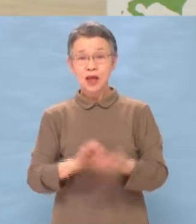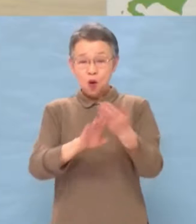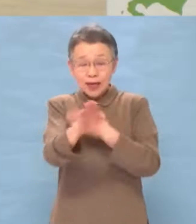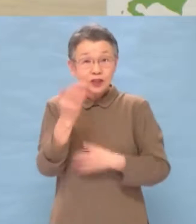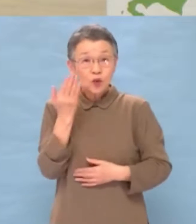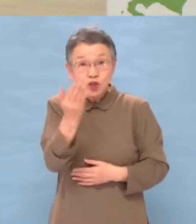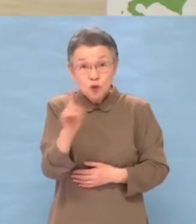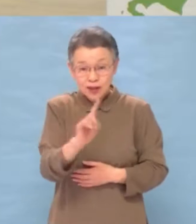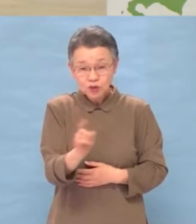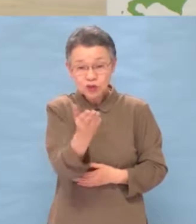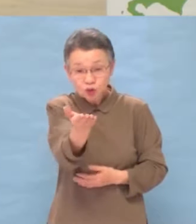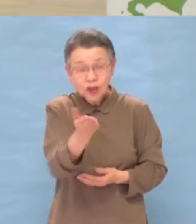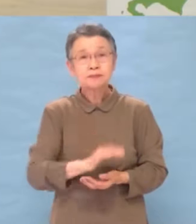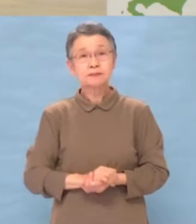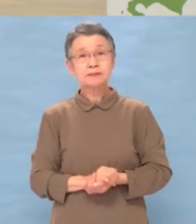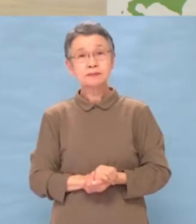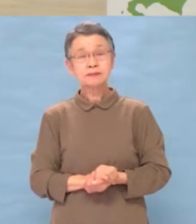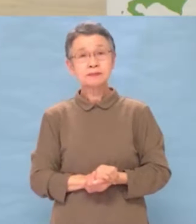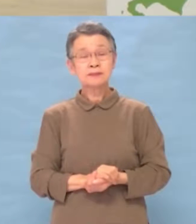他にご質問いかがでしょうか。